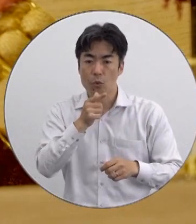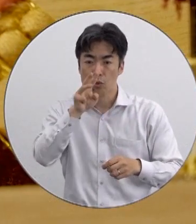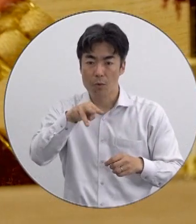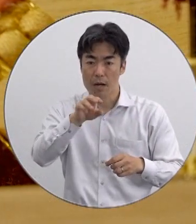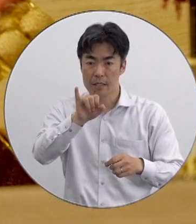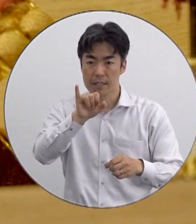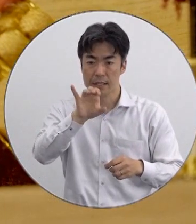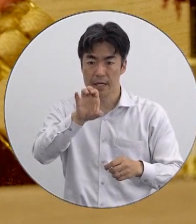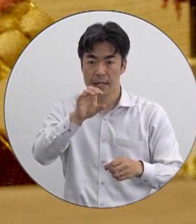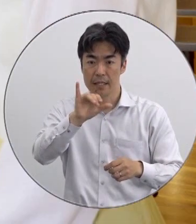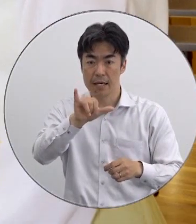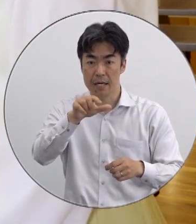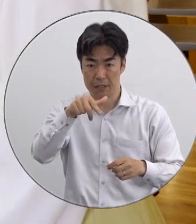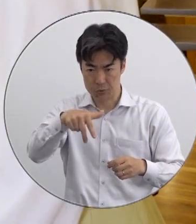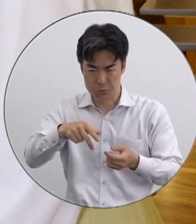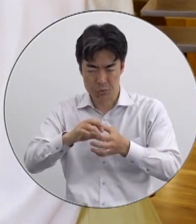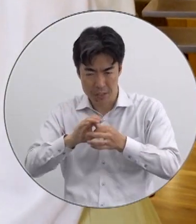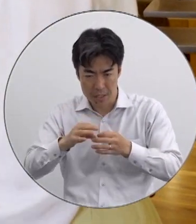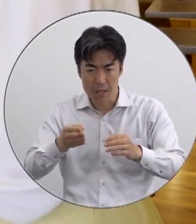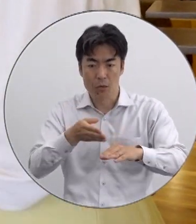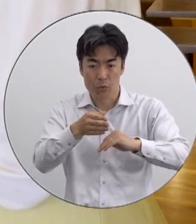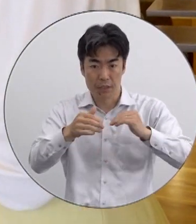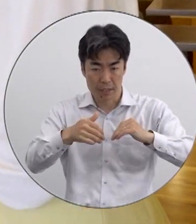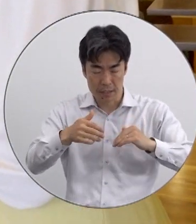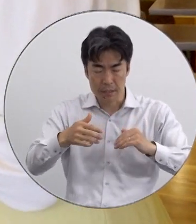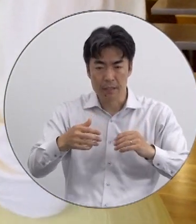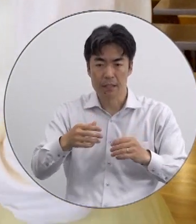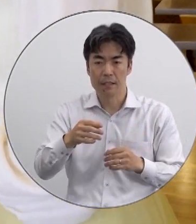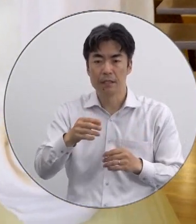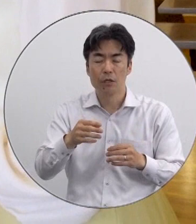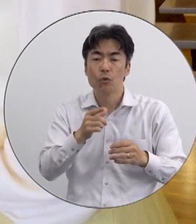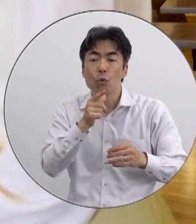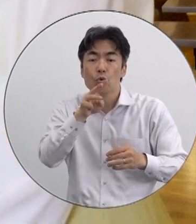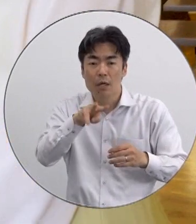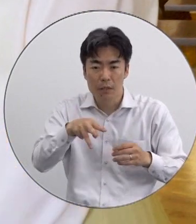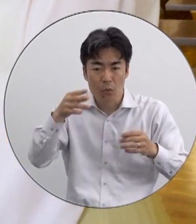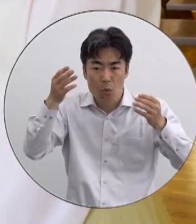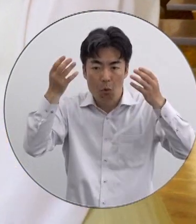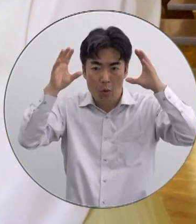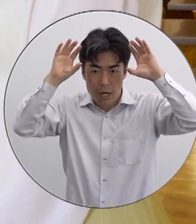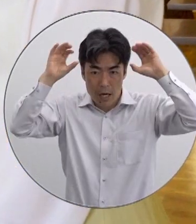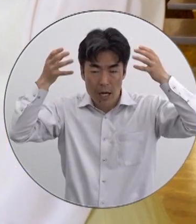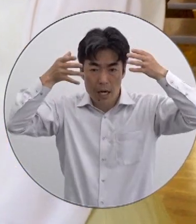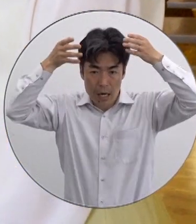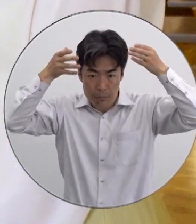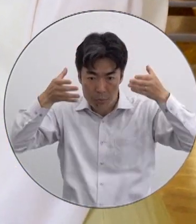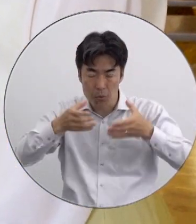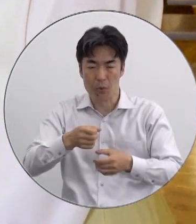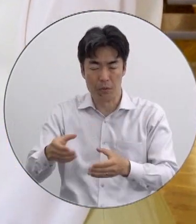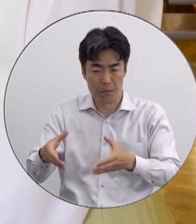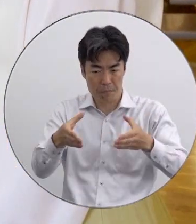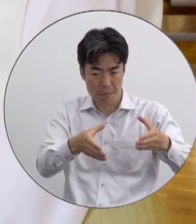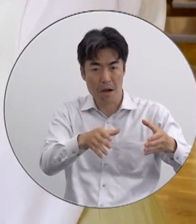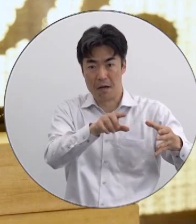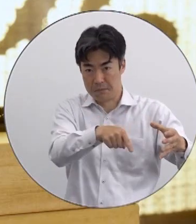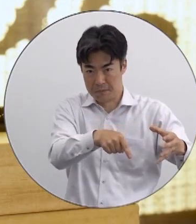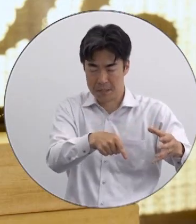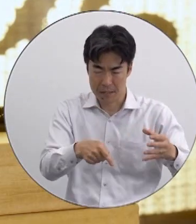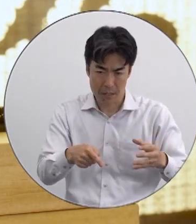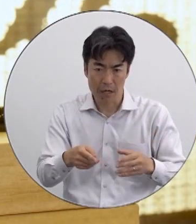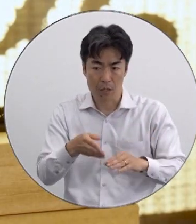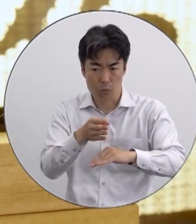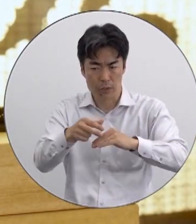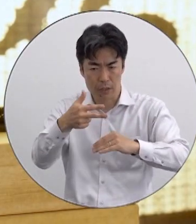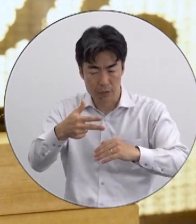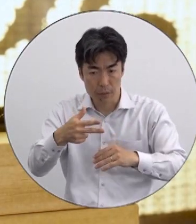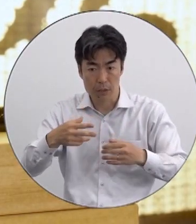の兜なんです。 越谷は兜有名なんですか？ 有名です。越谷の甲冑や兜の産地なんです。 すご